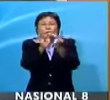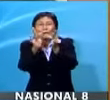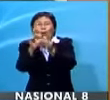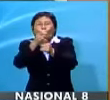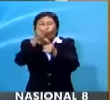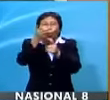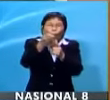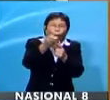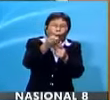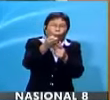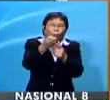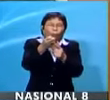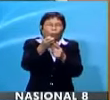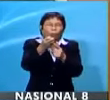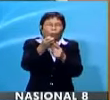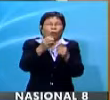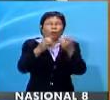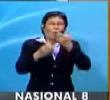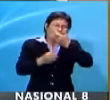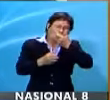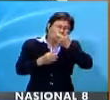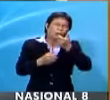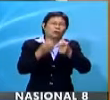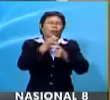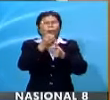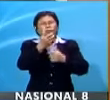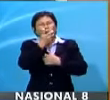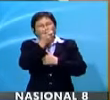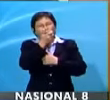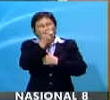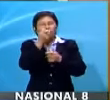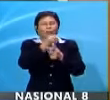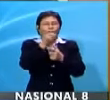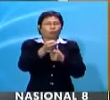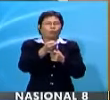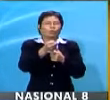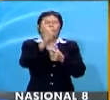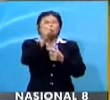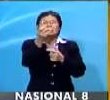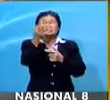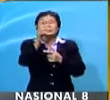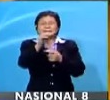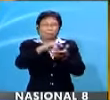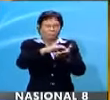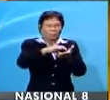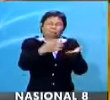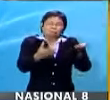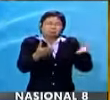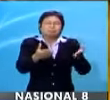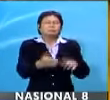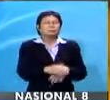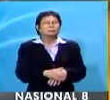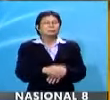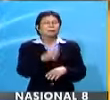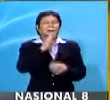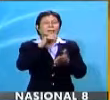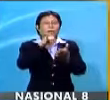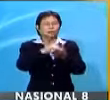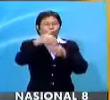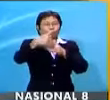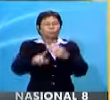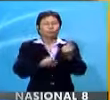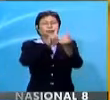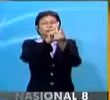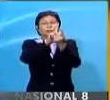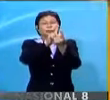ataupun through walkietalkie ataupun we geting Datuk Seri norza berkata demikian selepas mengadakan